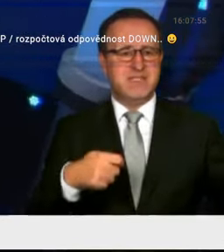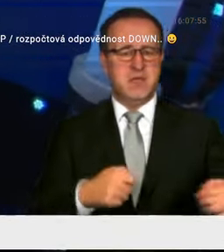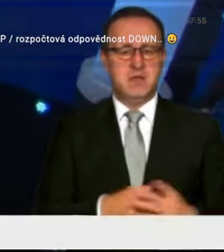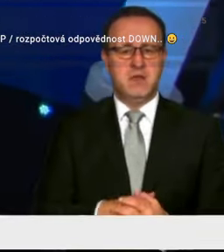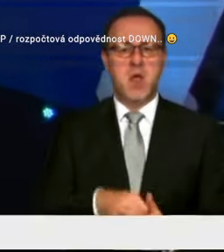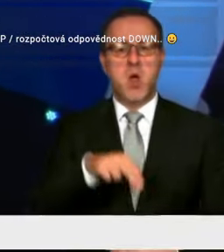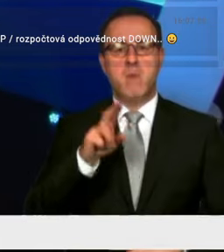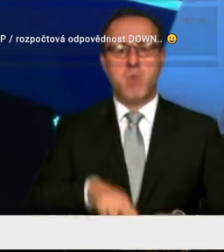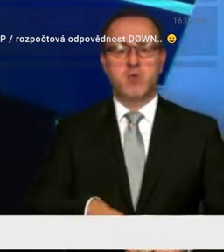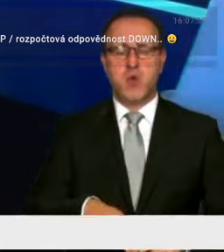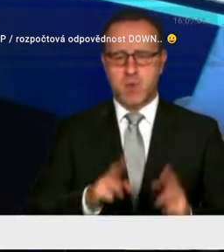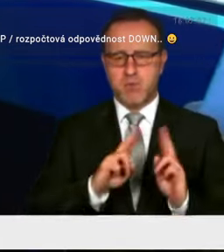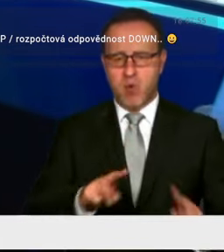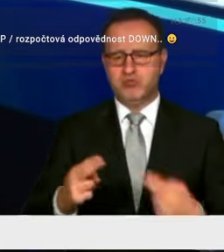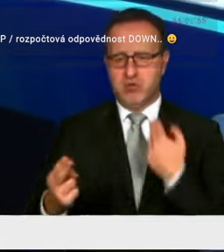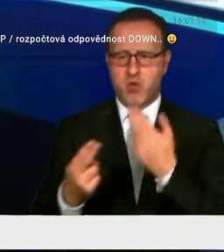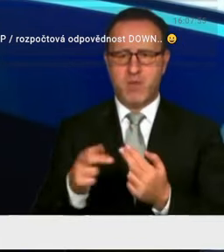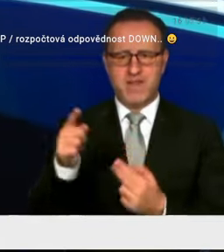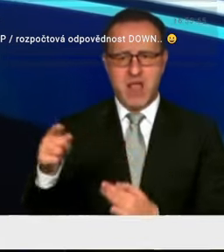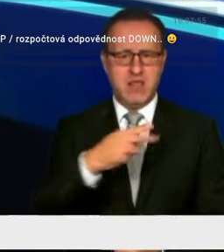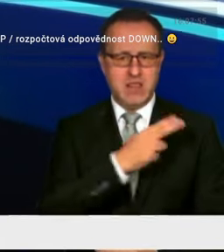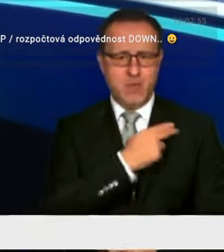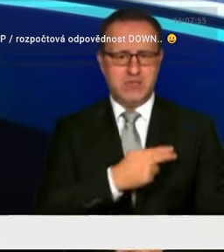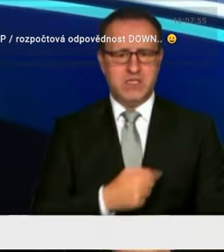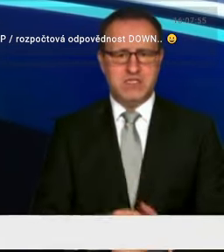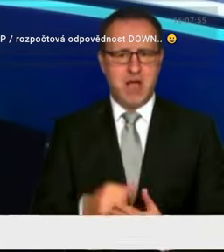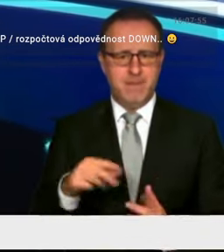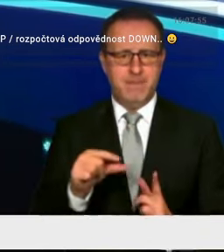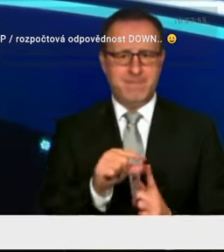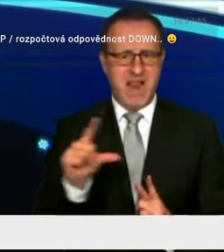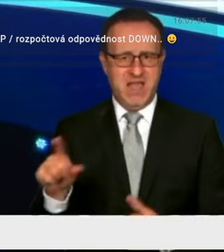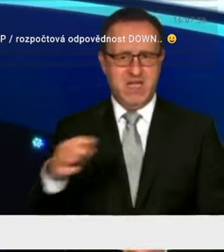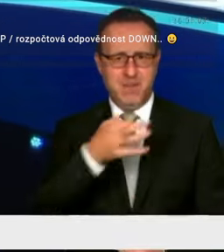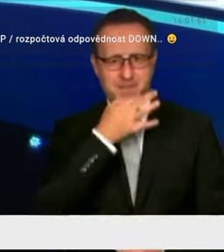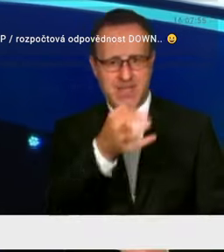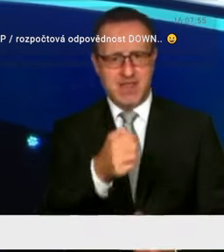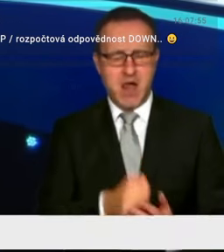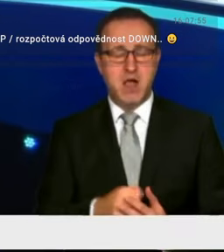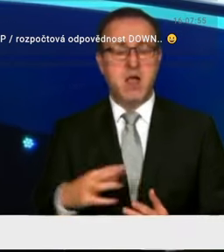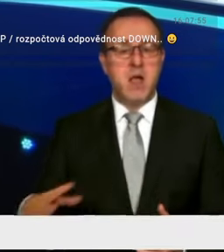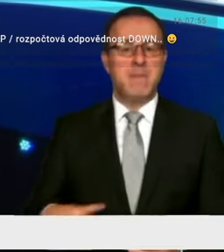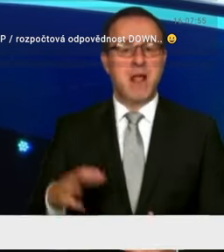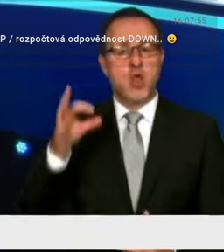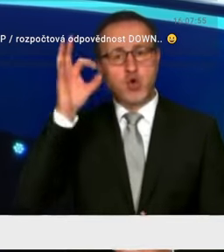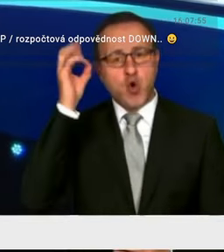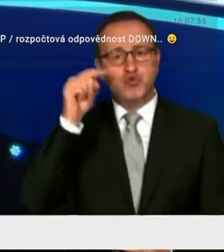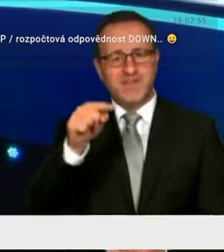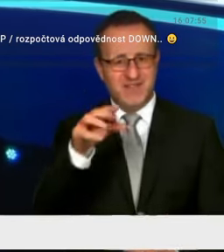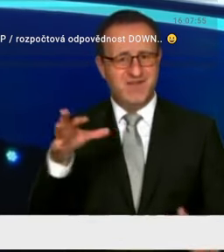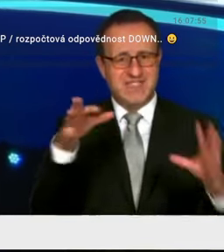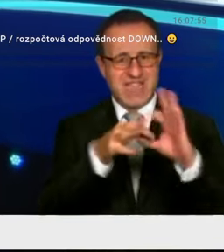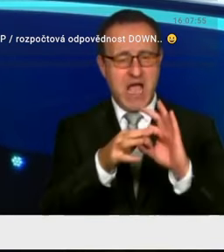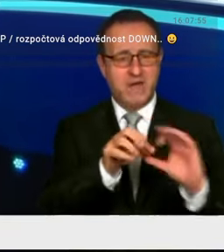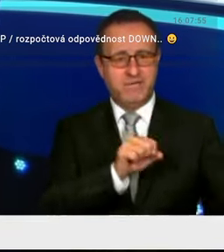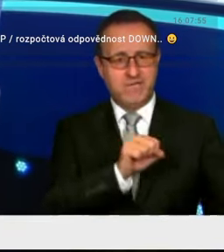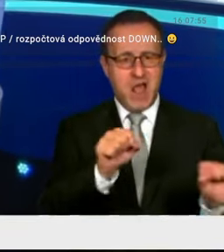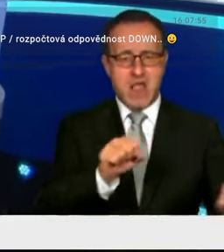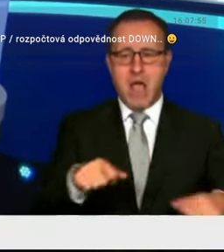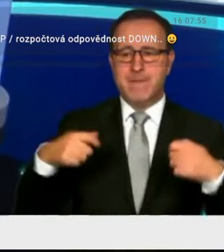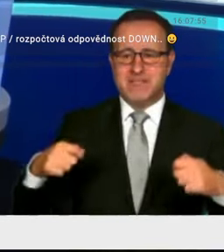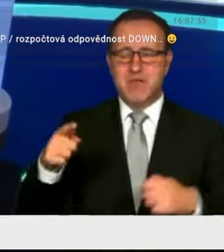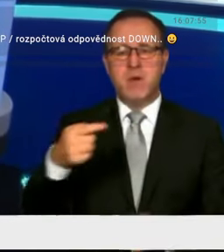potom môžete reagovať aj na tú nemocnicu Ako vás vyzval pán Pellegrini pán Korčok Vy ste o tomto vzťahu vlády a prezidenta povedali